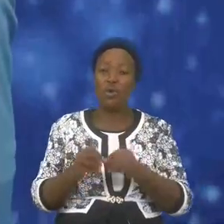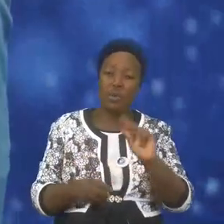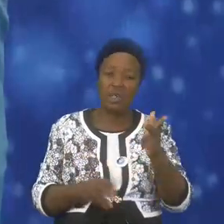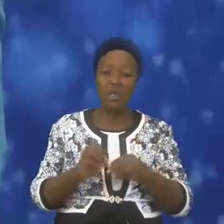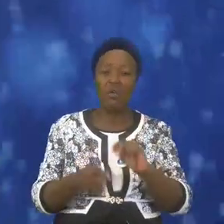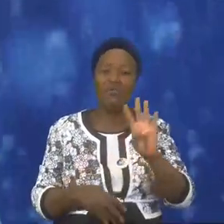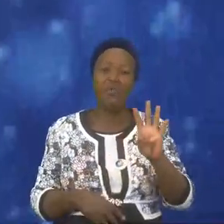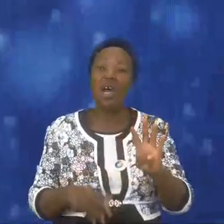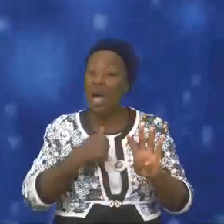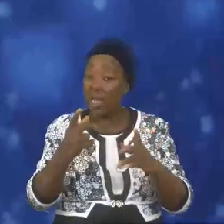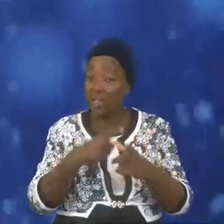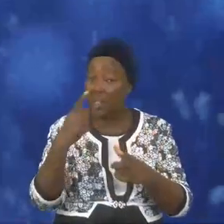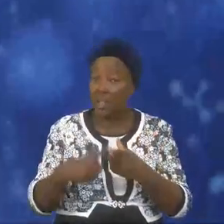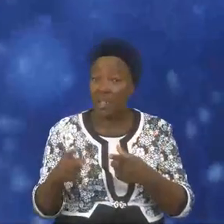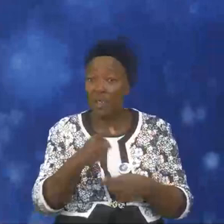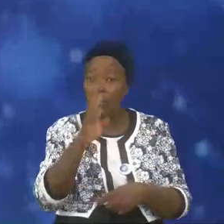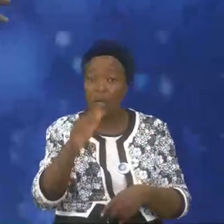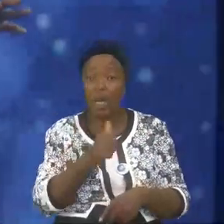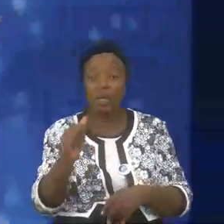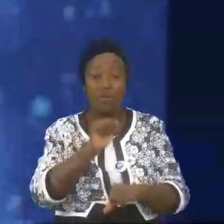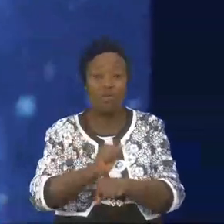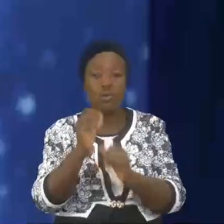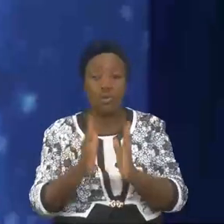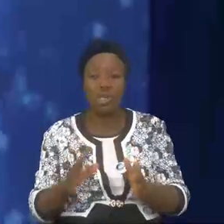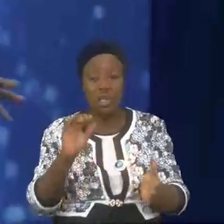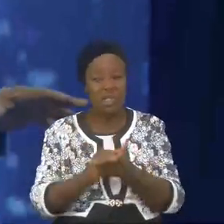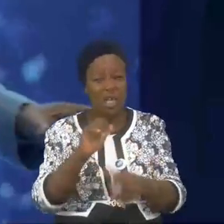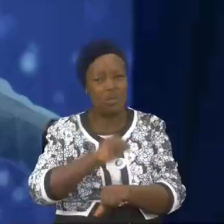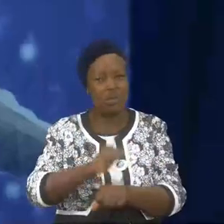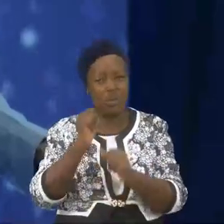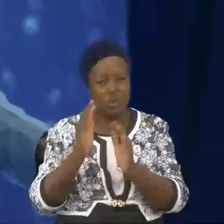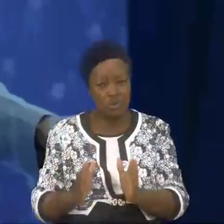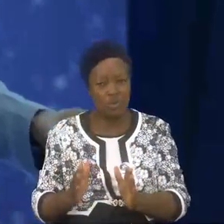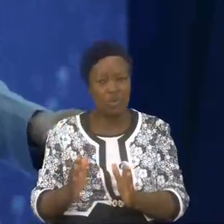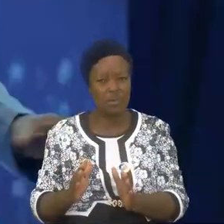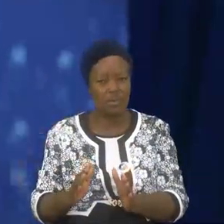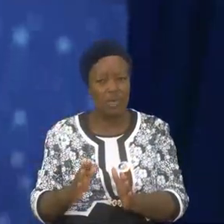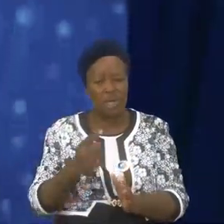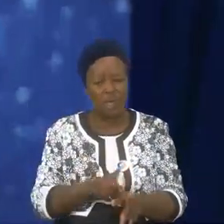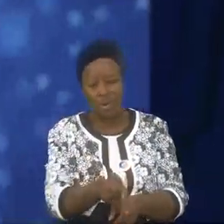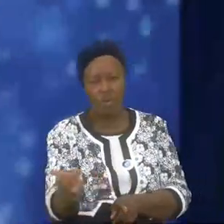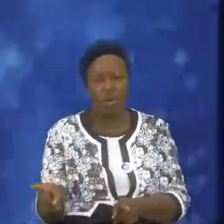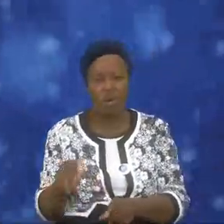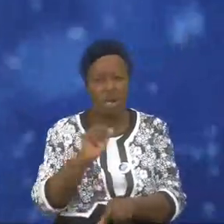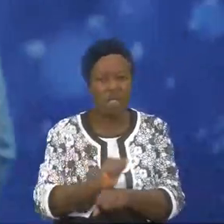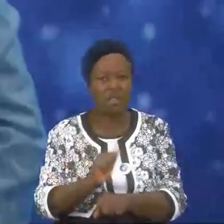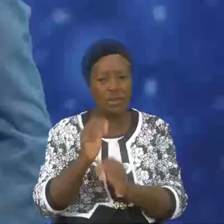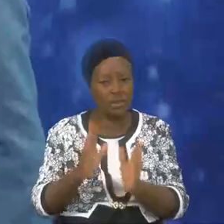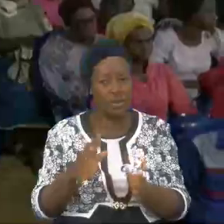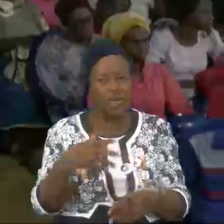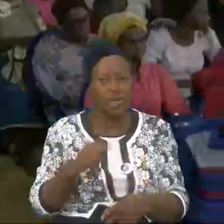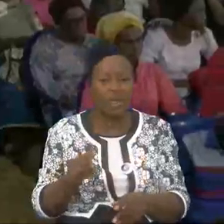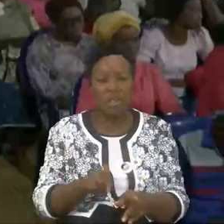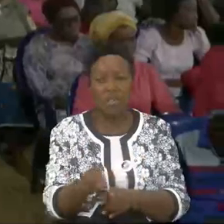empire. Et il y aura une pierre. Cette pierre, la pierre angulaire,